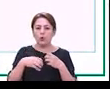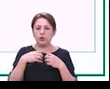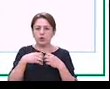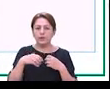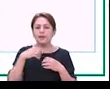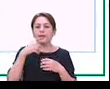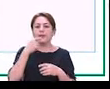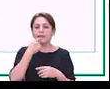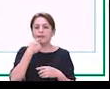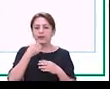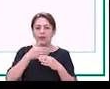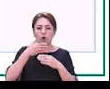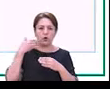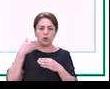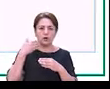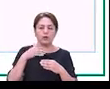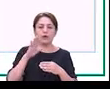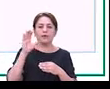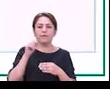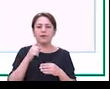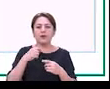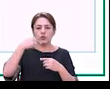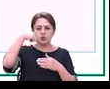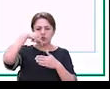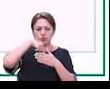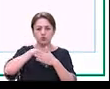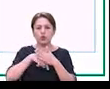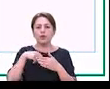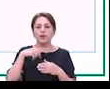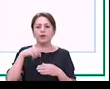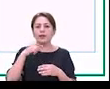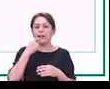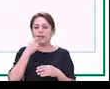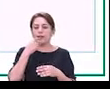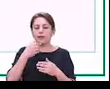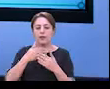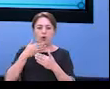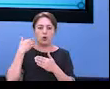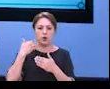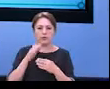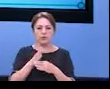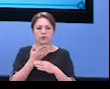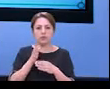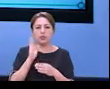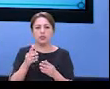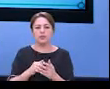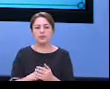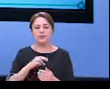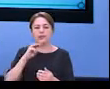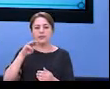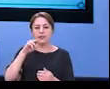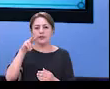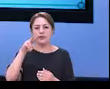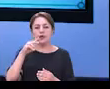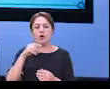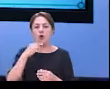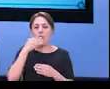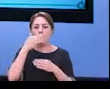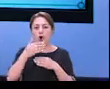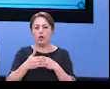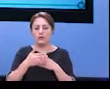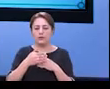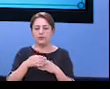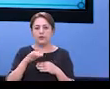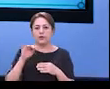til orqa va chuqur til orqa tovushlariga bo'linar edi. Demak, til oldi